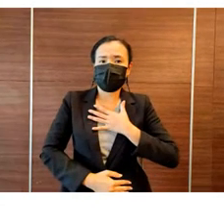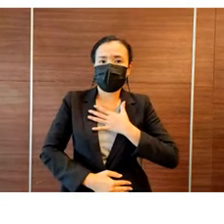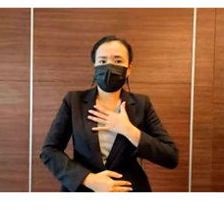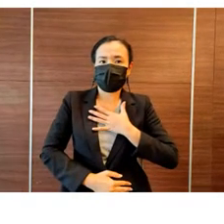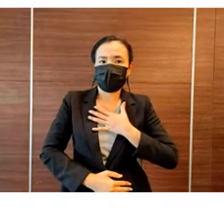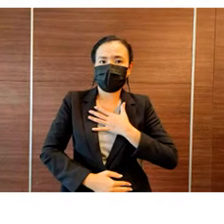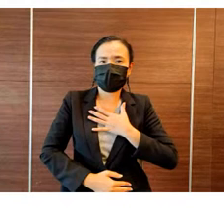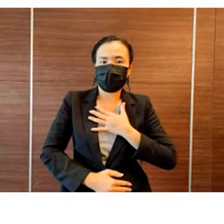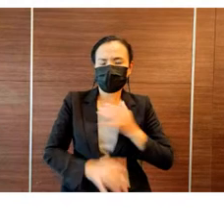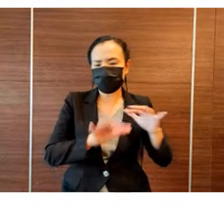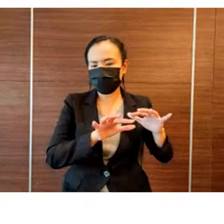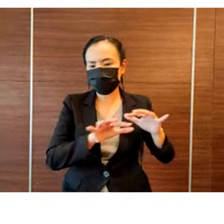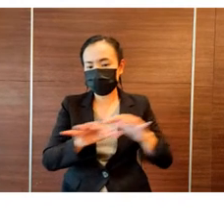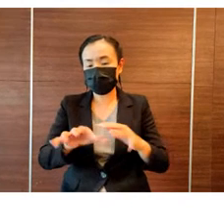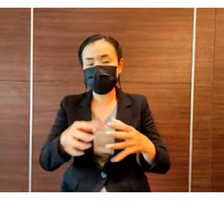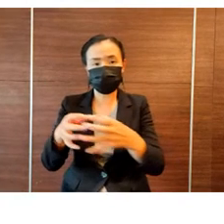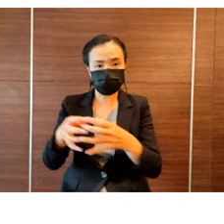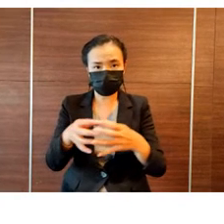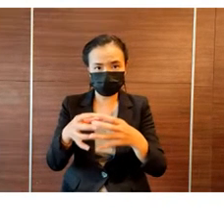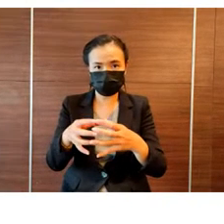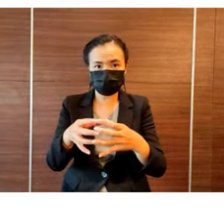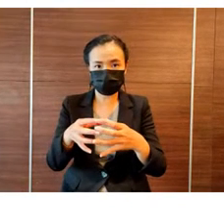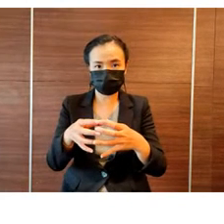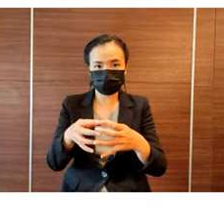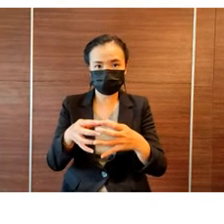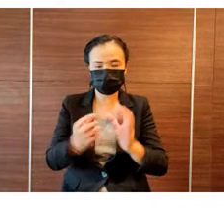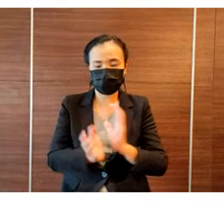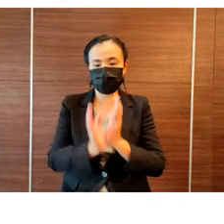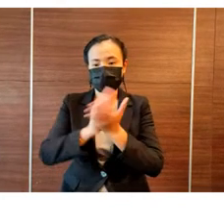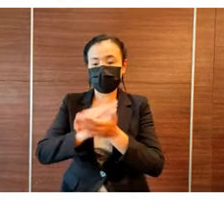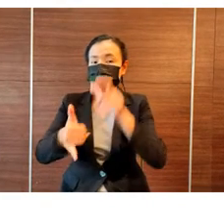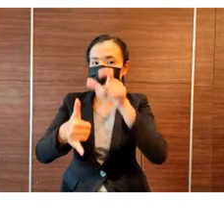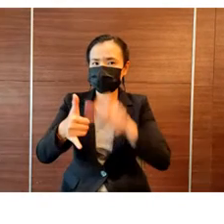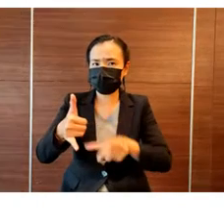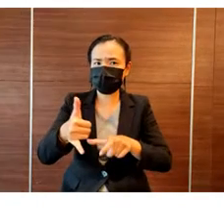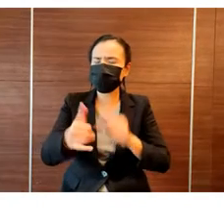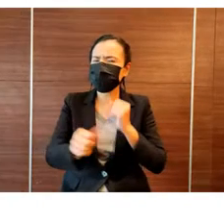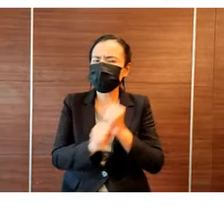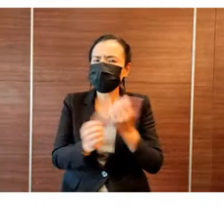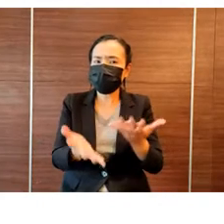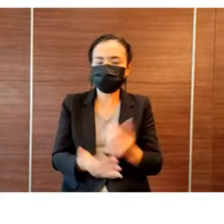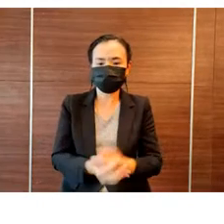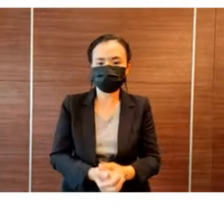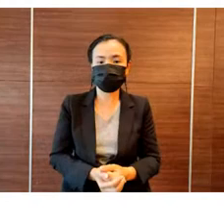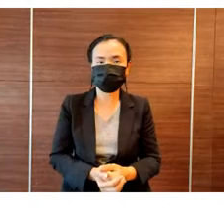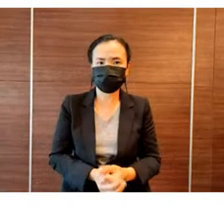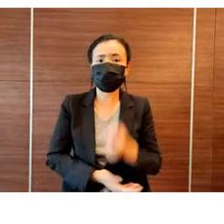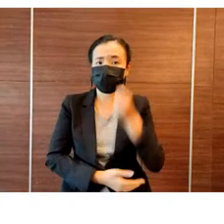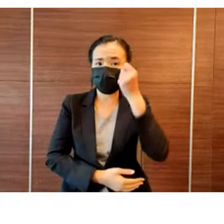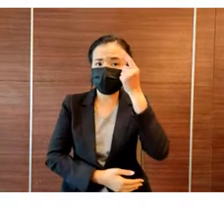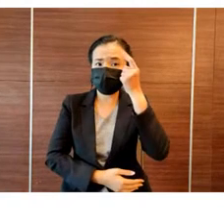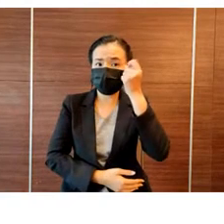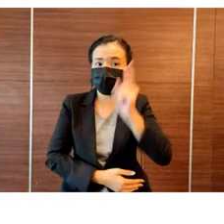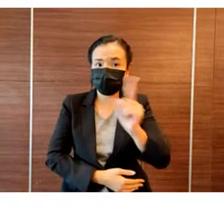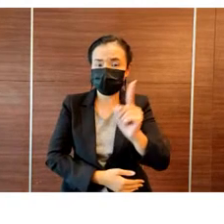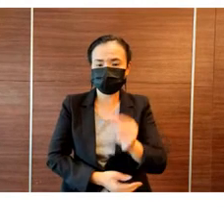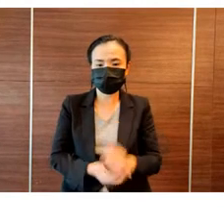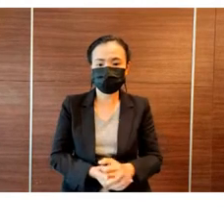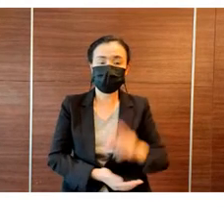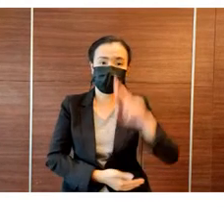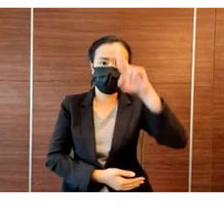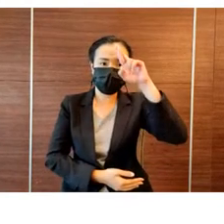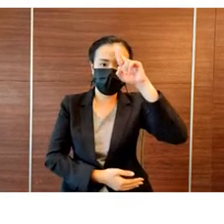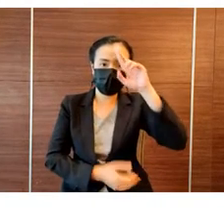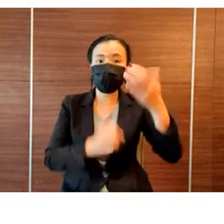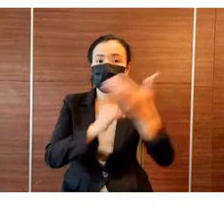นาะที่ทำให้คนอยู่ด้วยกันแล้วก็ร่วมกันปรับเปลี่ยนพฤติกรรมไปด้วยกันนะคะ จริงๆเราต้องเข้าใจอย่างแรกก่อนเลยครับว่าโรคติดยาเส